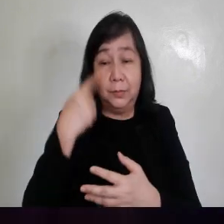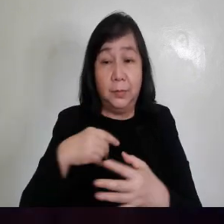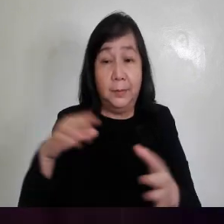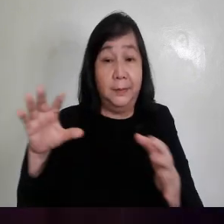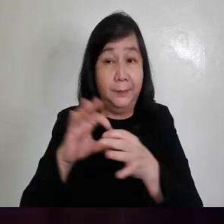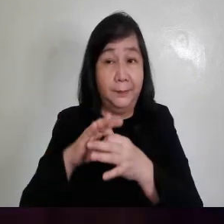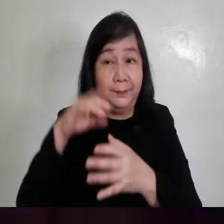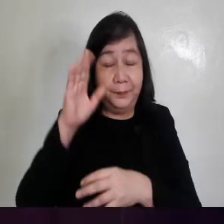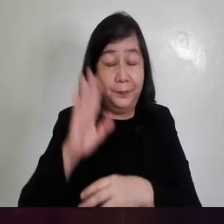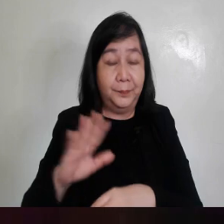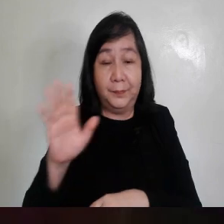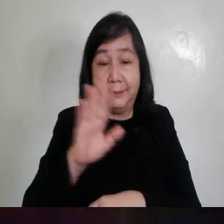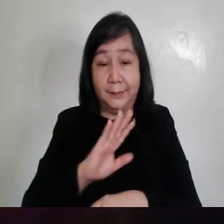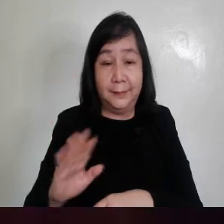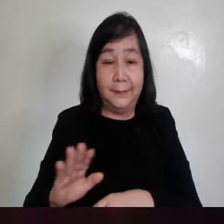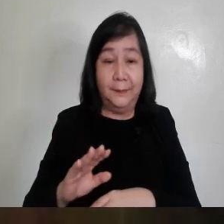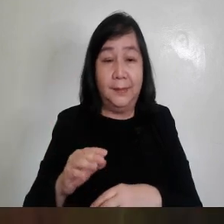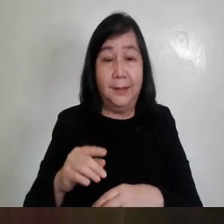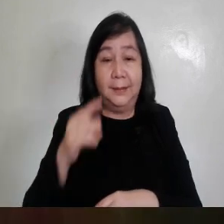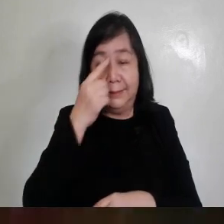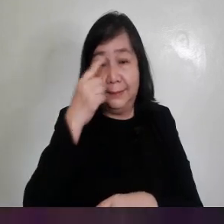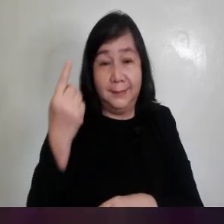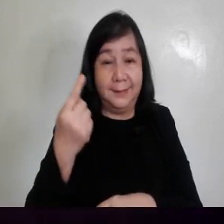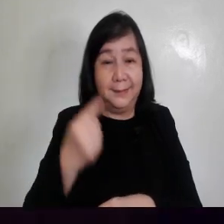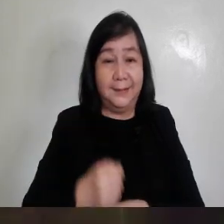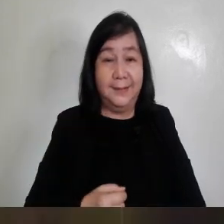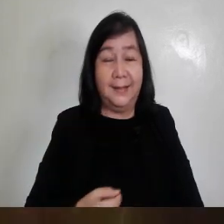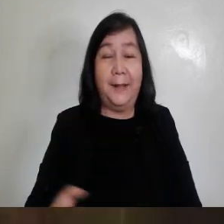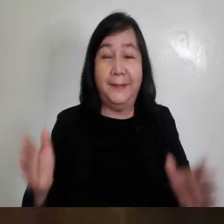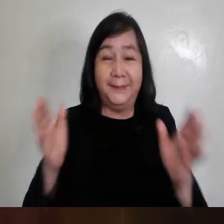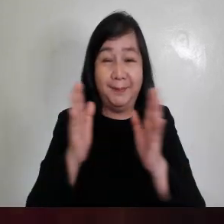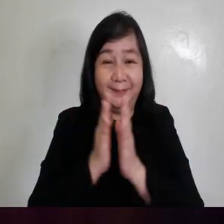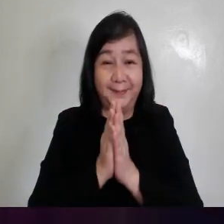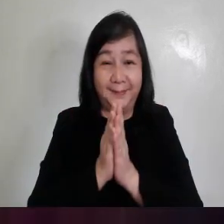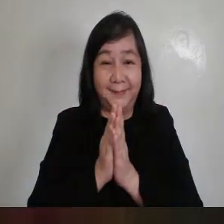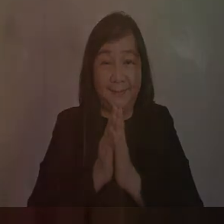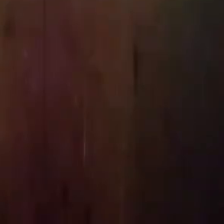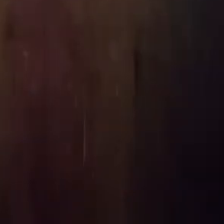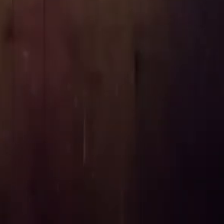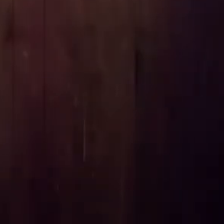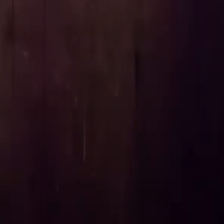ng Diyos, hindi tayo kailanman nag-iisa. Amen.